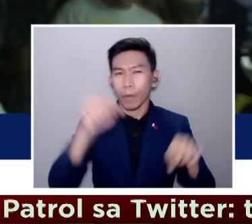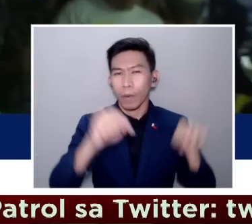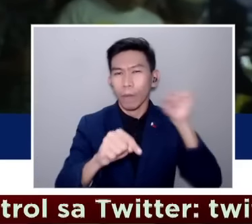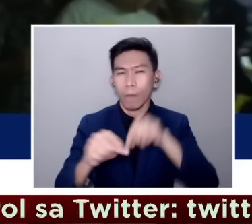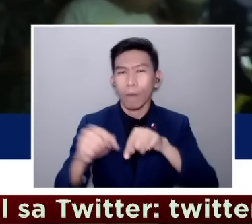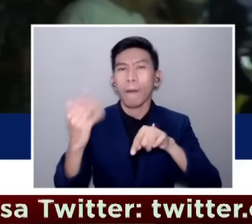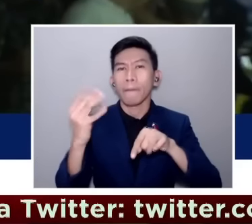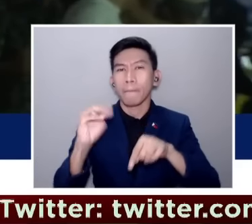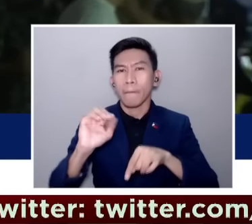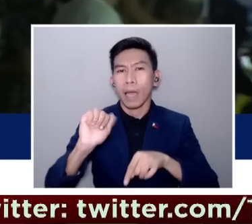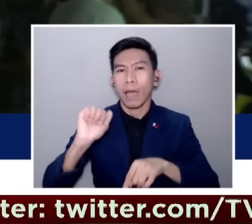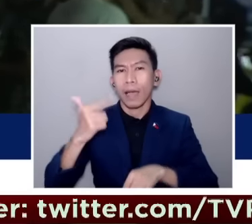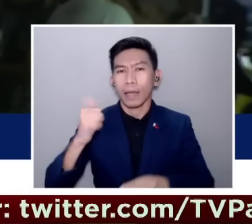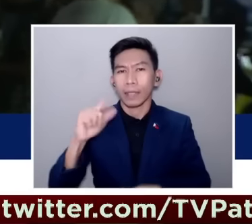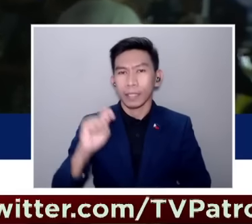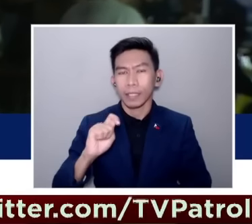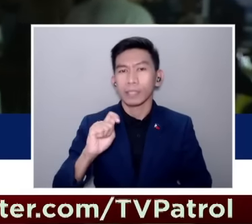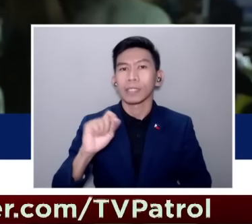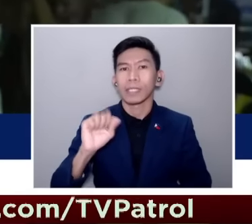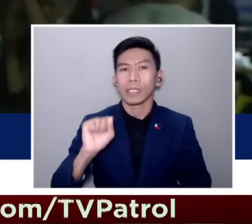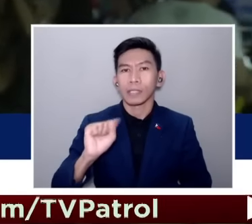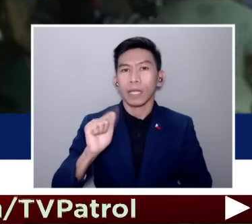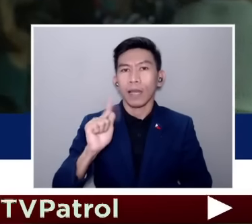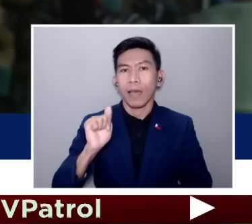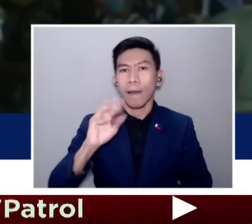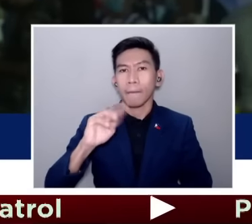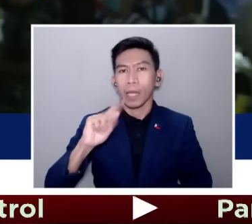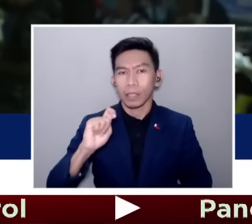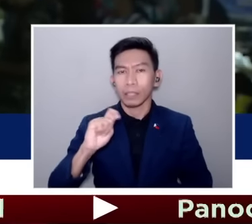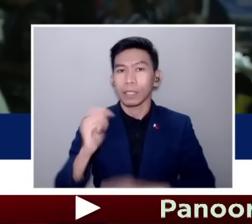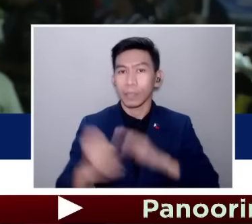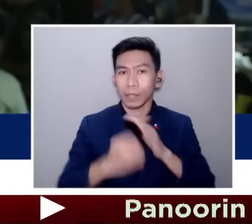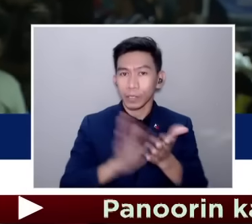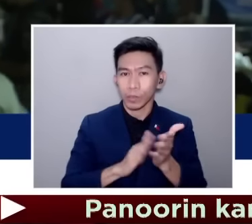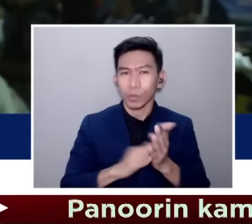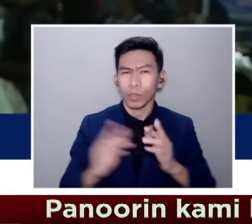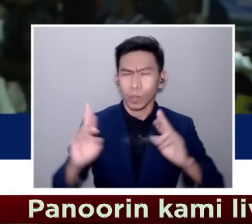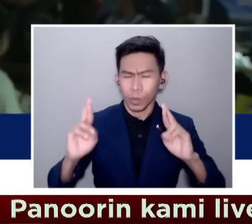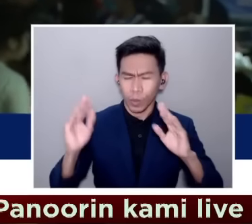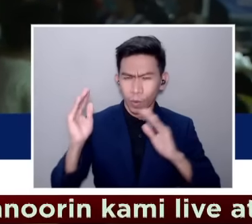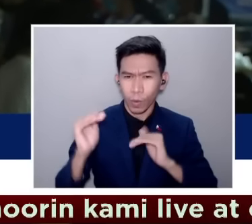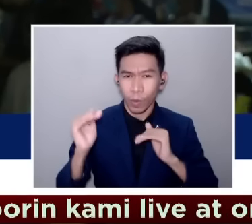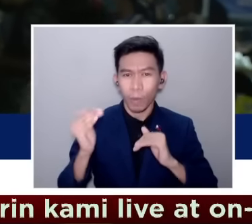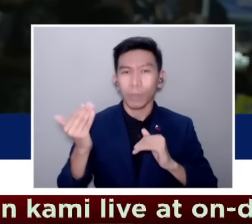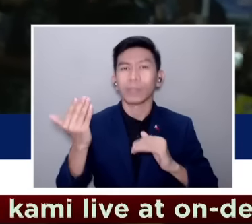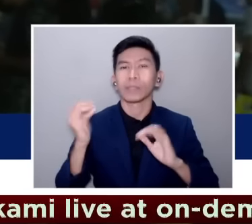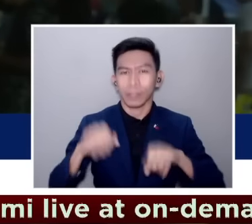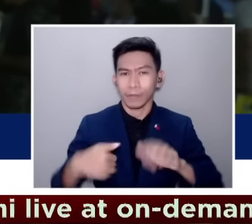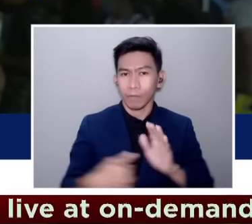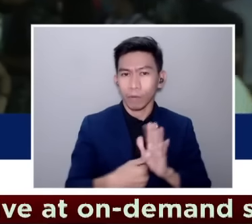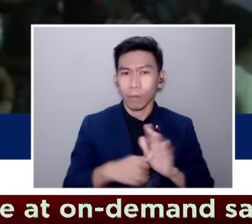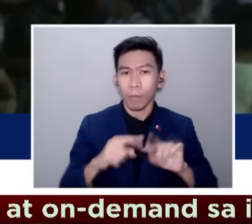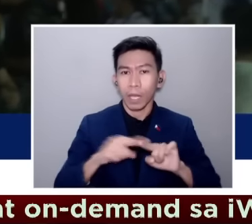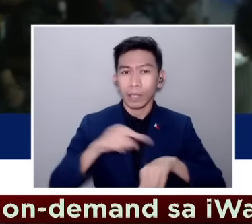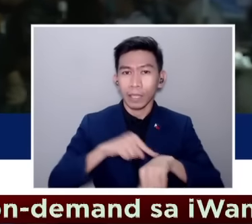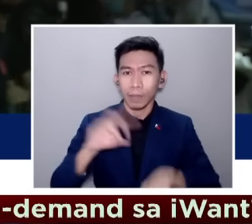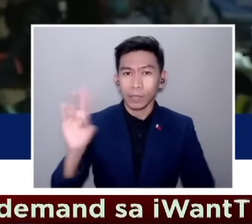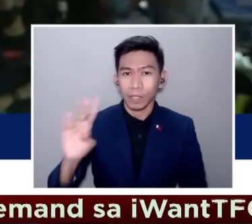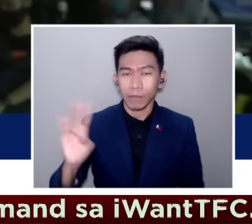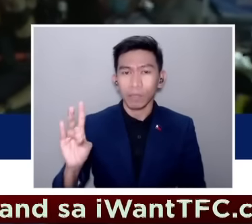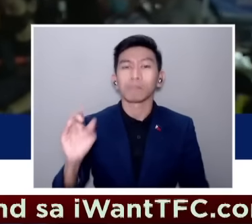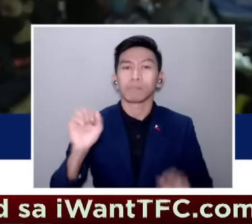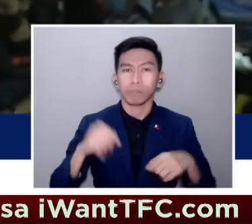na umaasang makakahabol pa sila sa pagboto ngayong gabi. Pero pagpatak ng alas 7 ng gabi ay isasara na ang gate ng